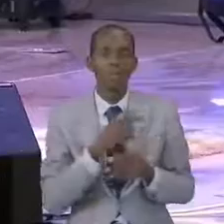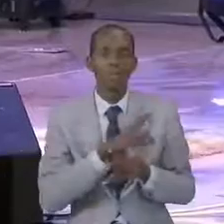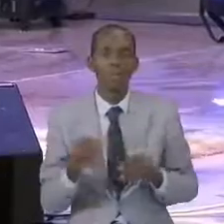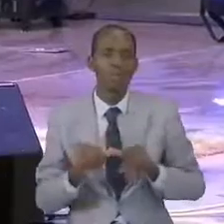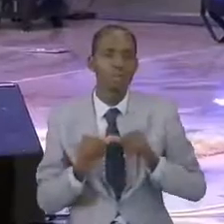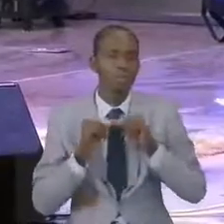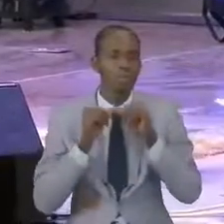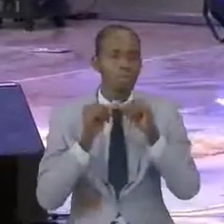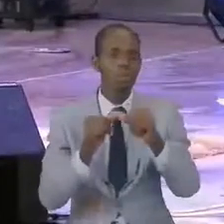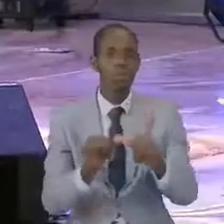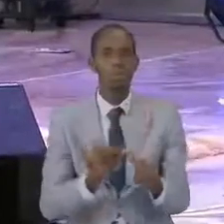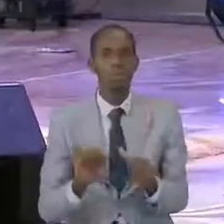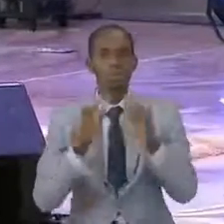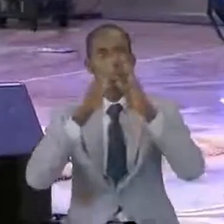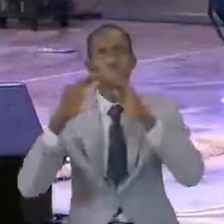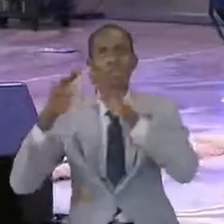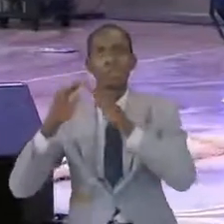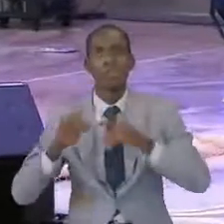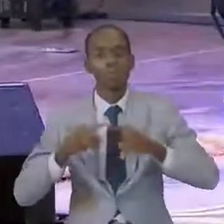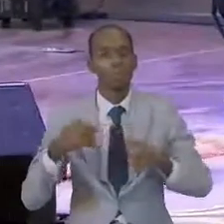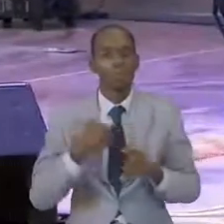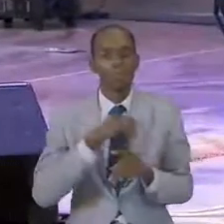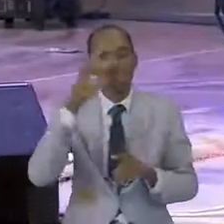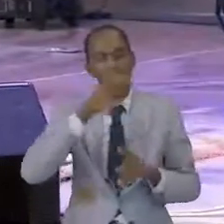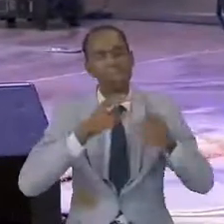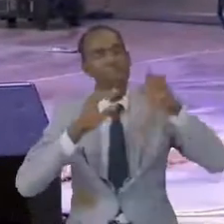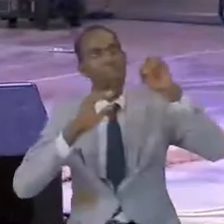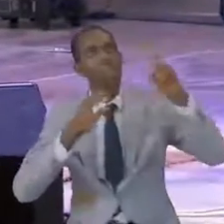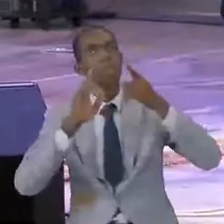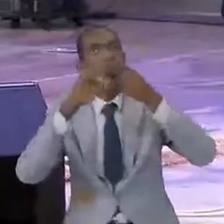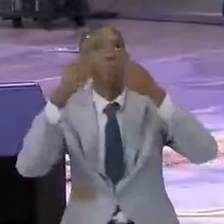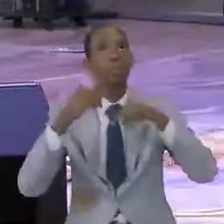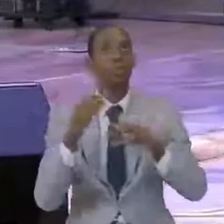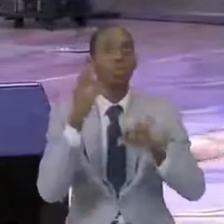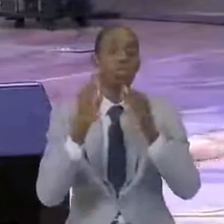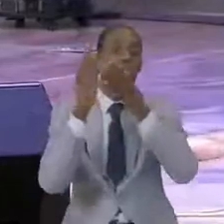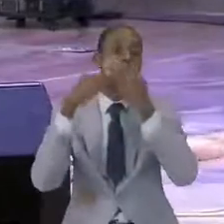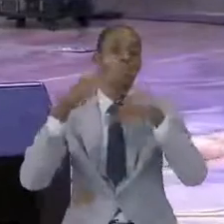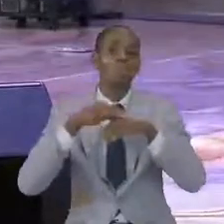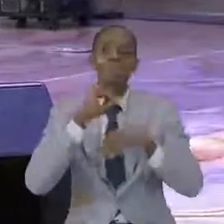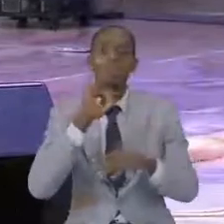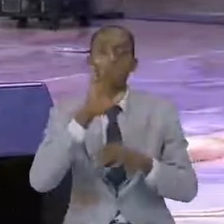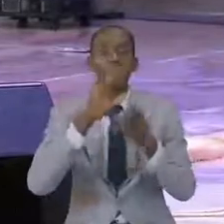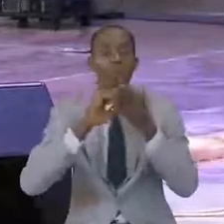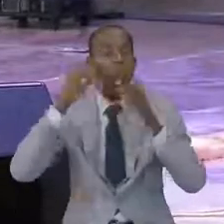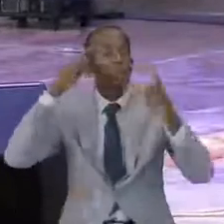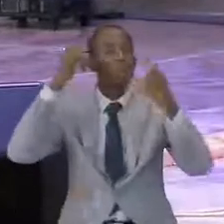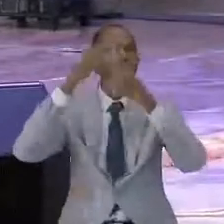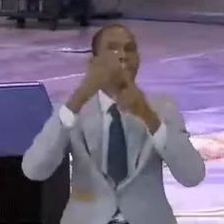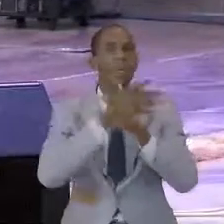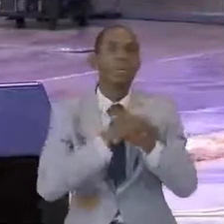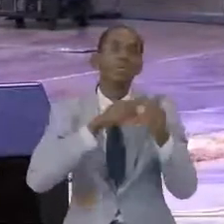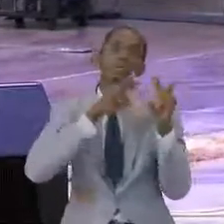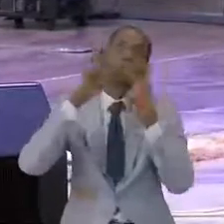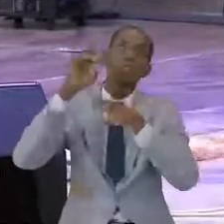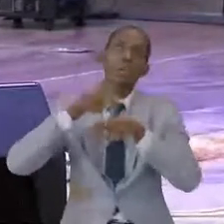ici bas de citer permanente mais nous cherchons celle qui est à venir si le ciel est votre but et que vous cherchez cela